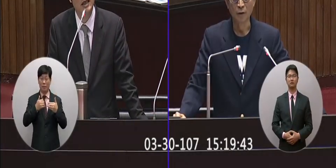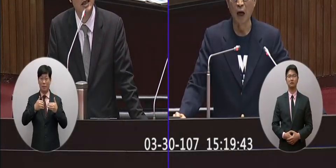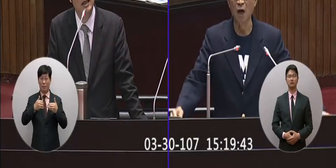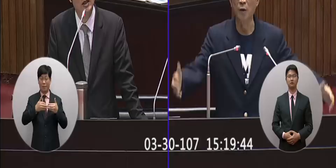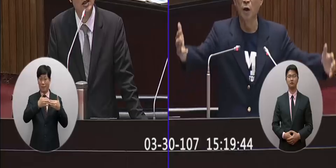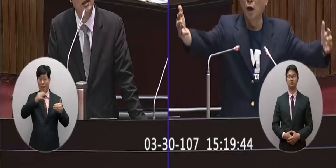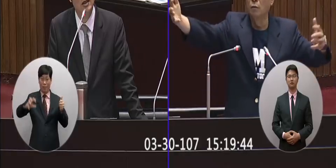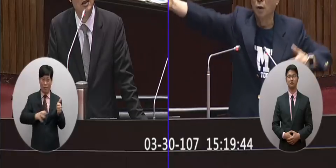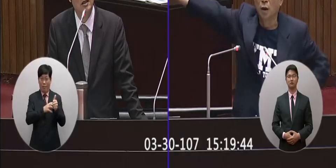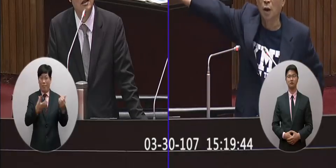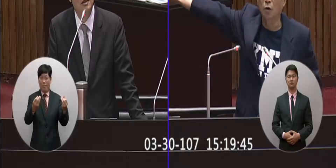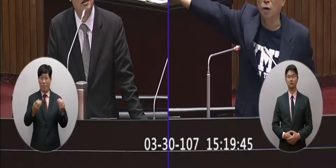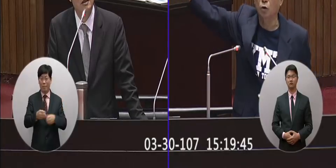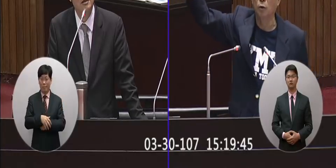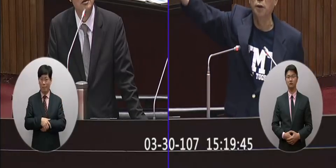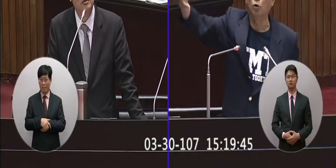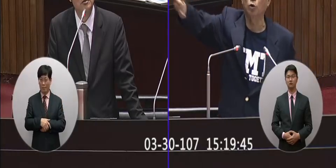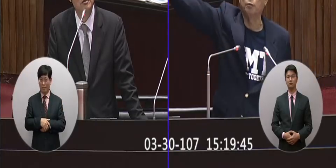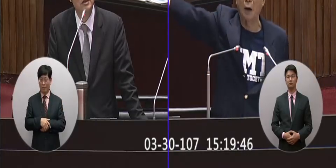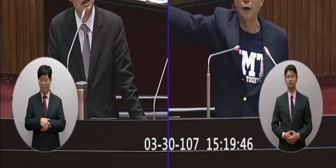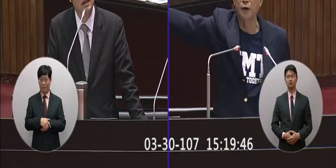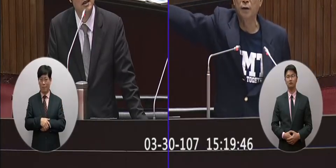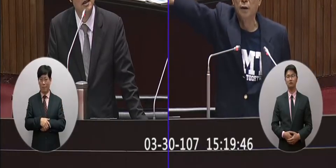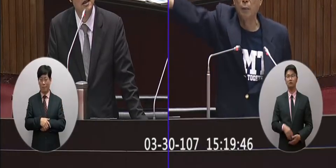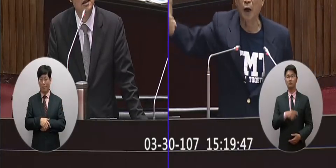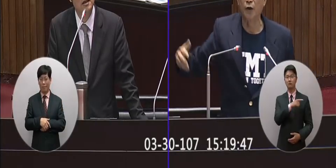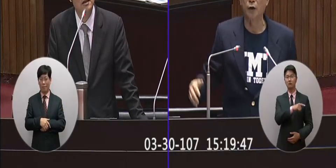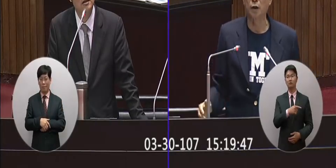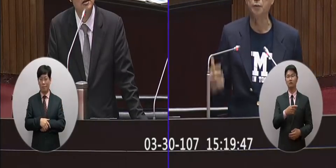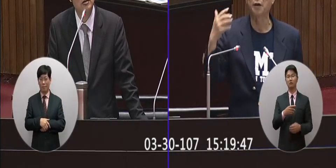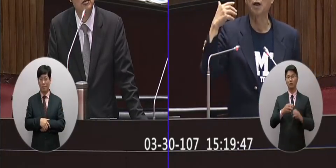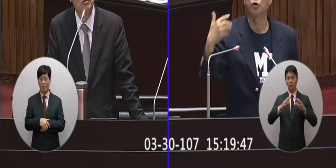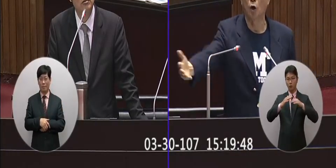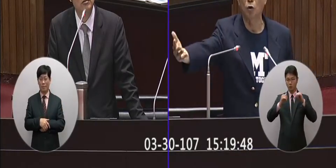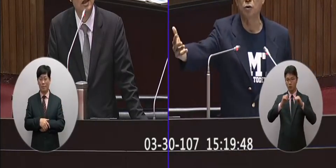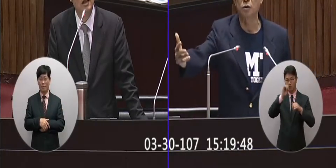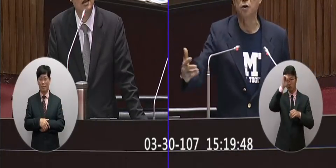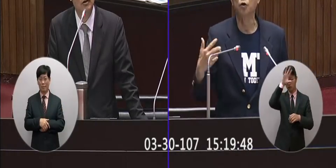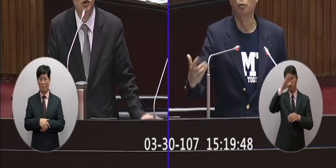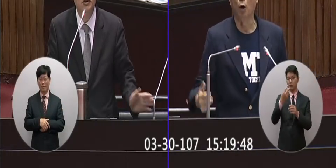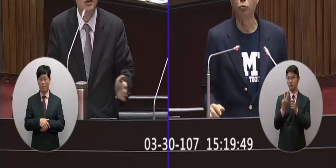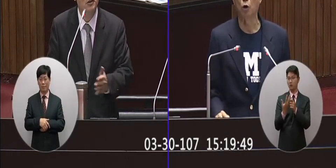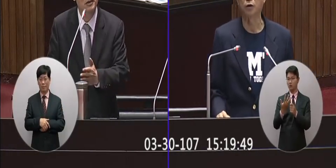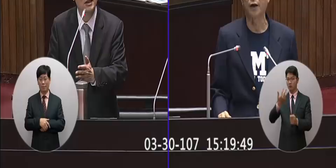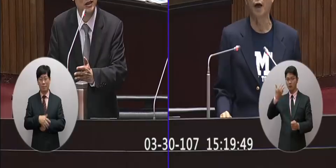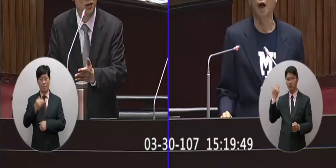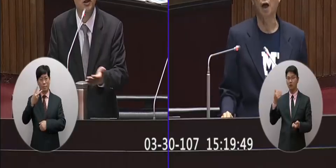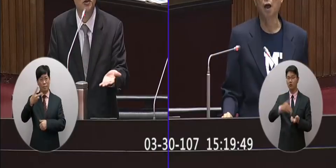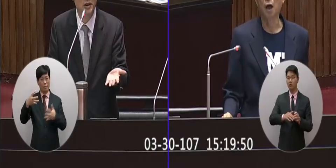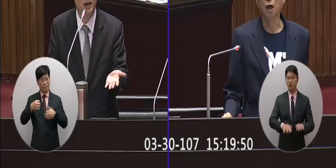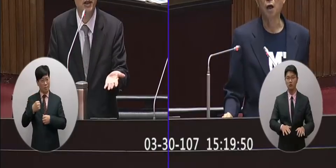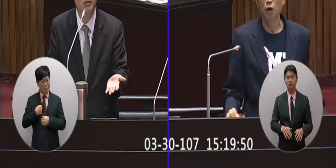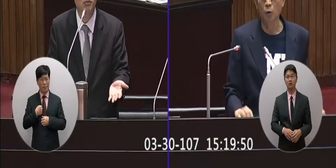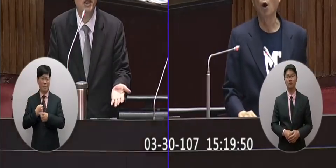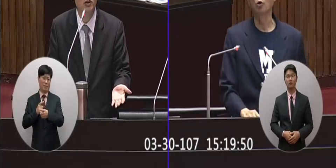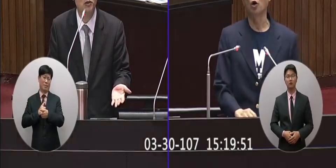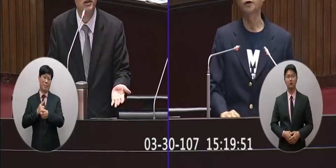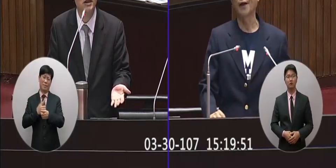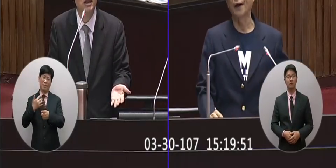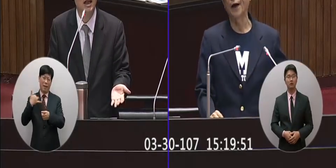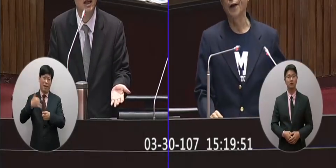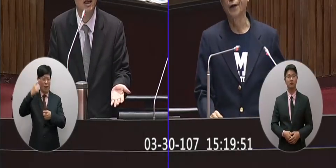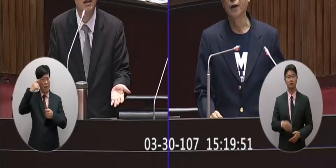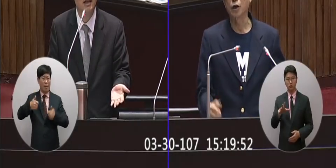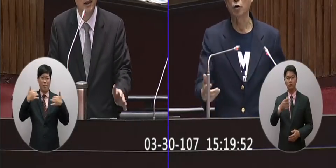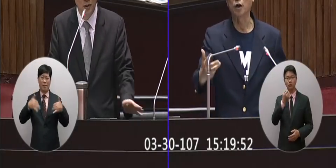分啊。 哎，没有，要国民党过去八年的一个里面，大家九二共识， 九二共识，九二共识，你们根本没 有